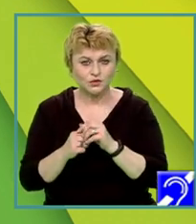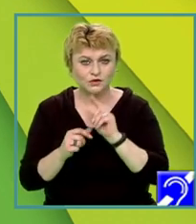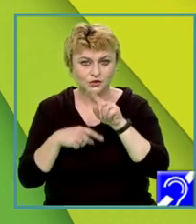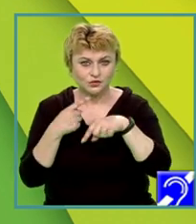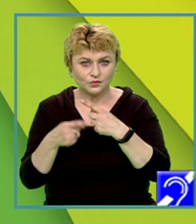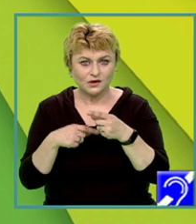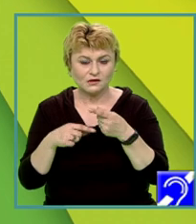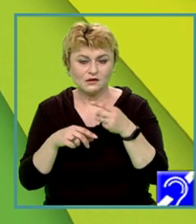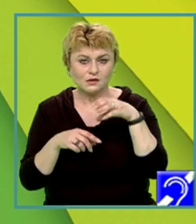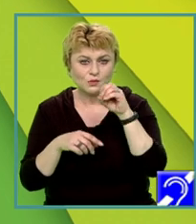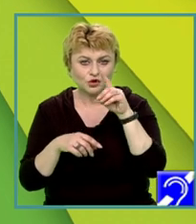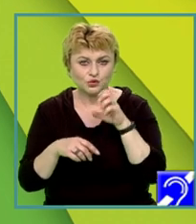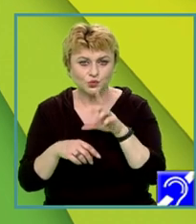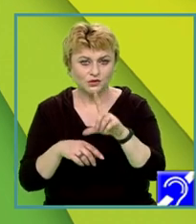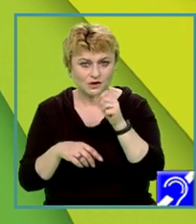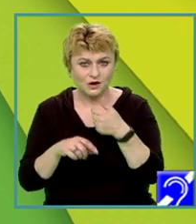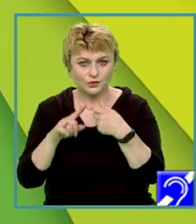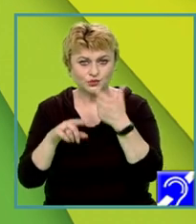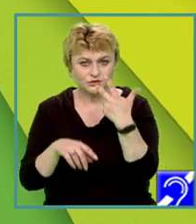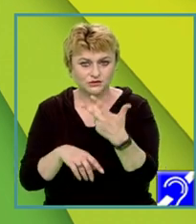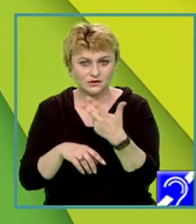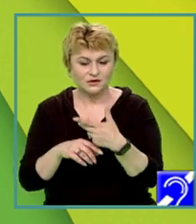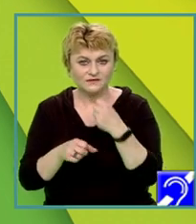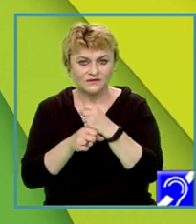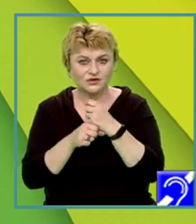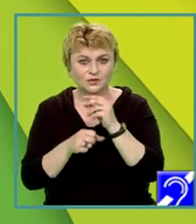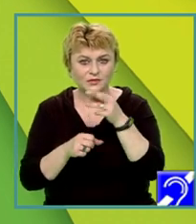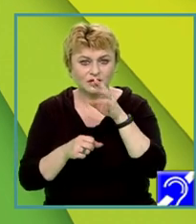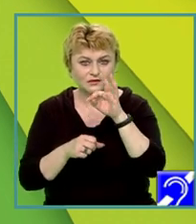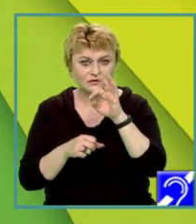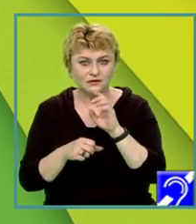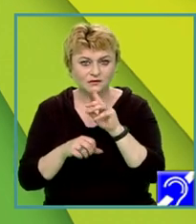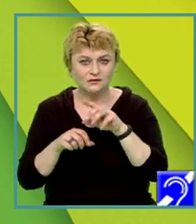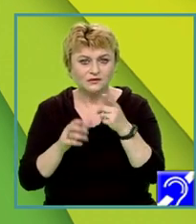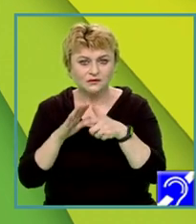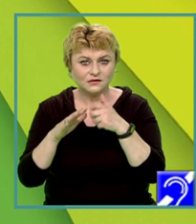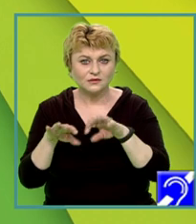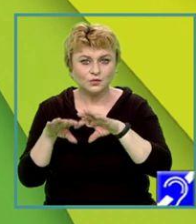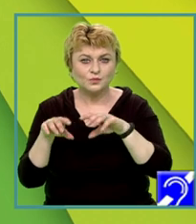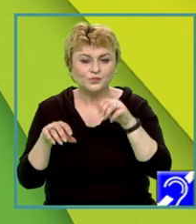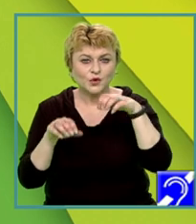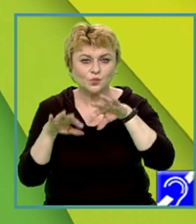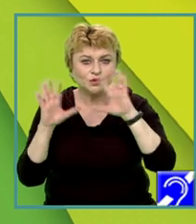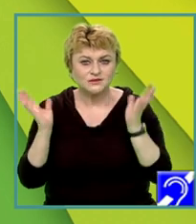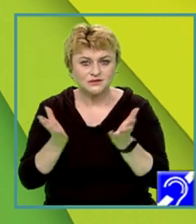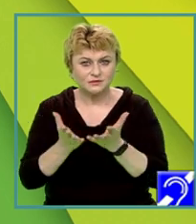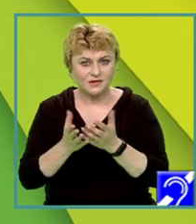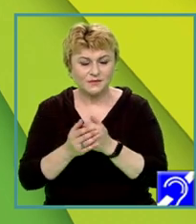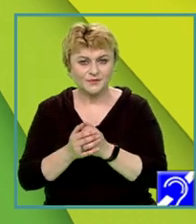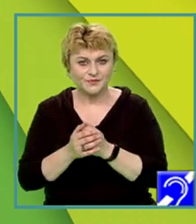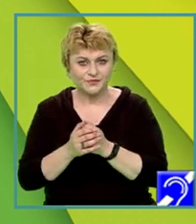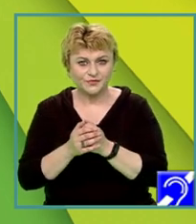modulului a plus trei va face parte din mulțimea modul de minus 8 plus 3